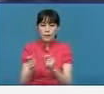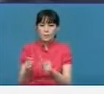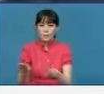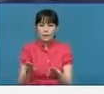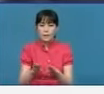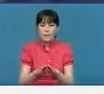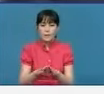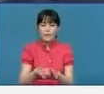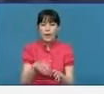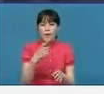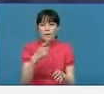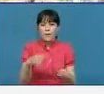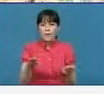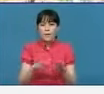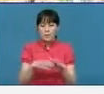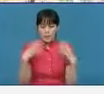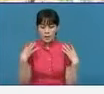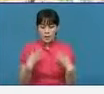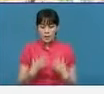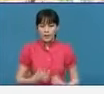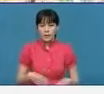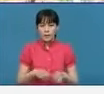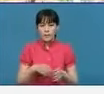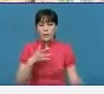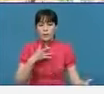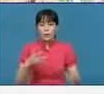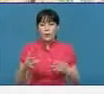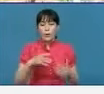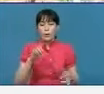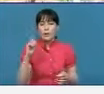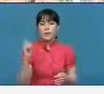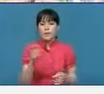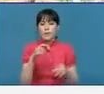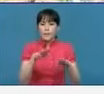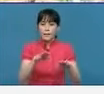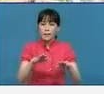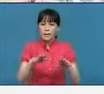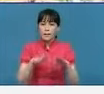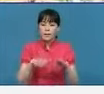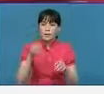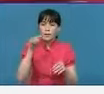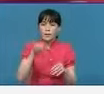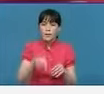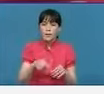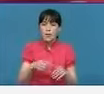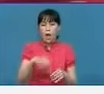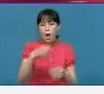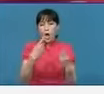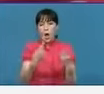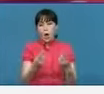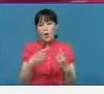майдандық әскери үлгімен киінген өнер иелері сахна төрінен майдангерлерді